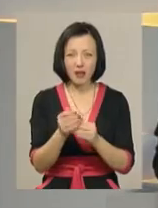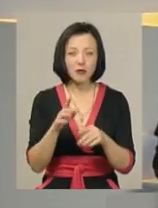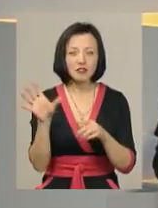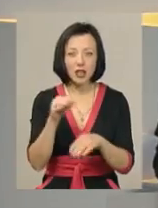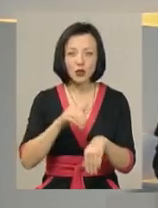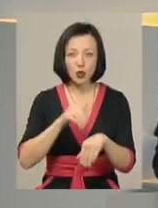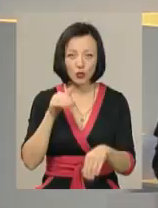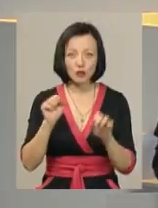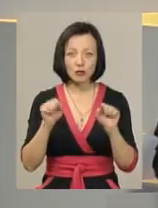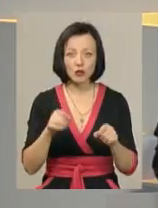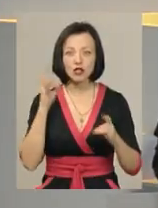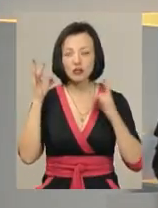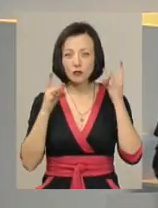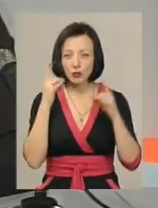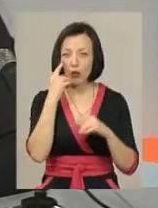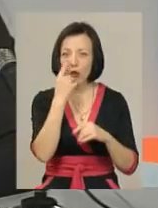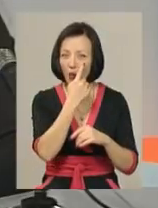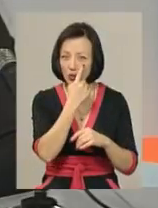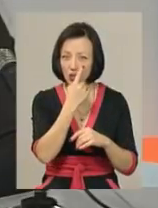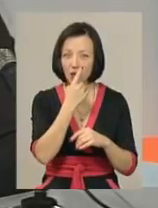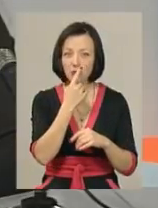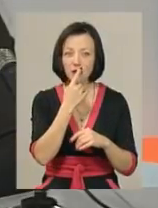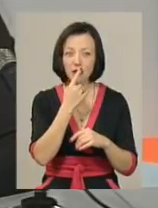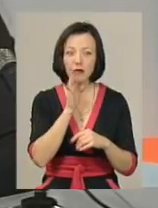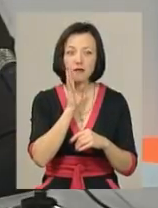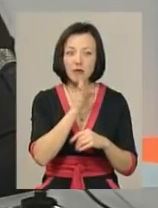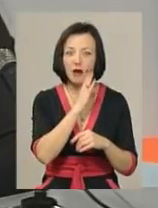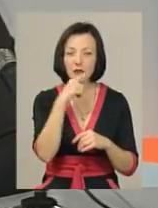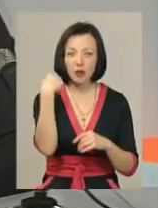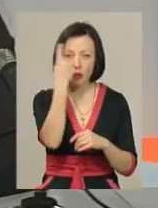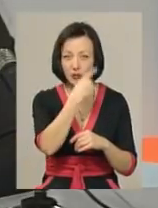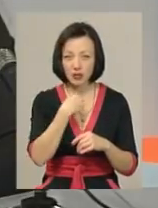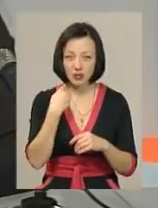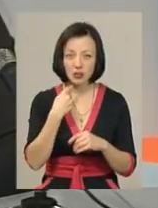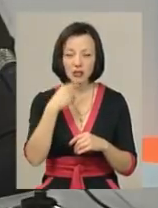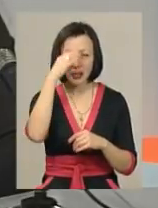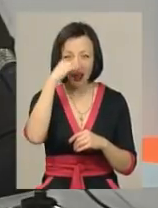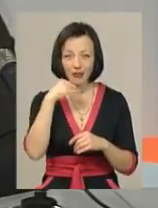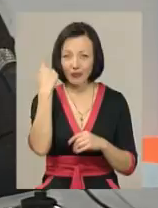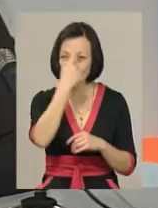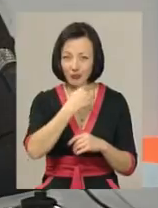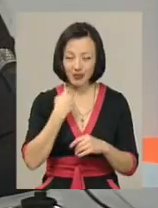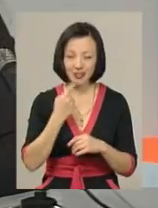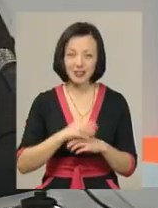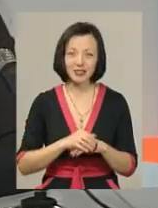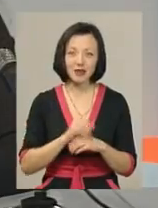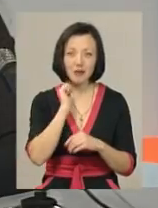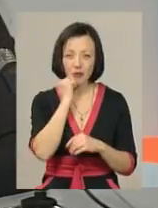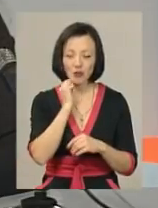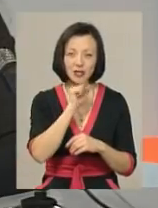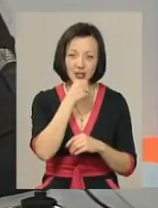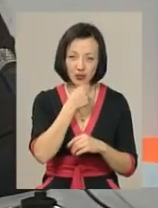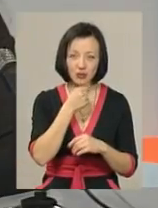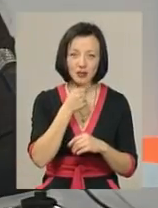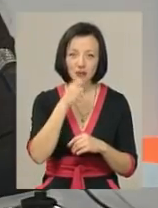чого можна доторкнутися звуком очками мамине обличчя татове обличчя бабусі